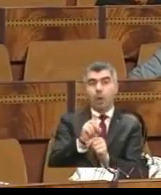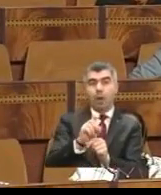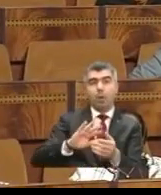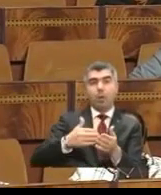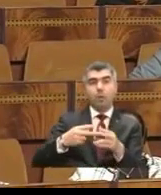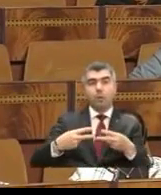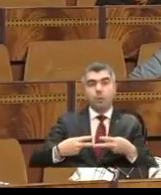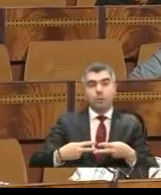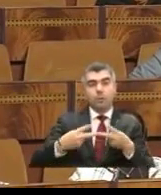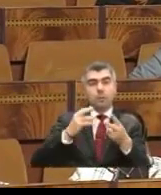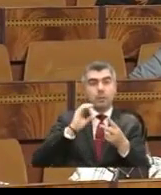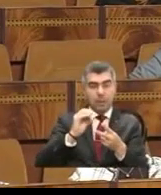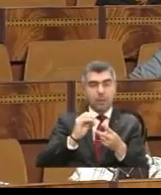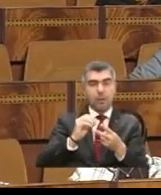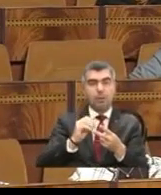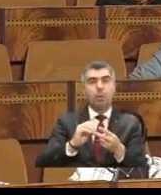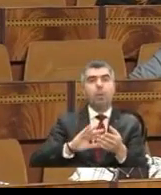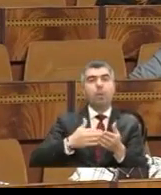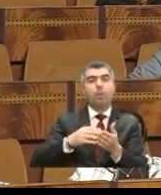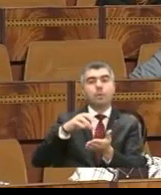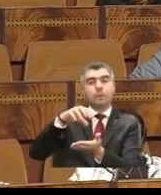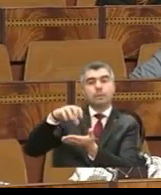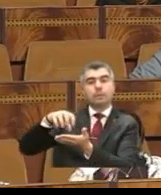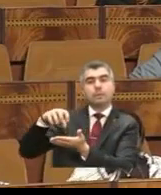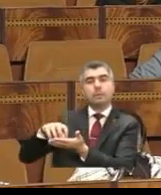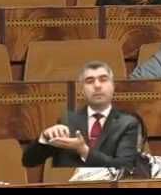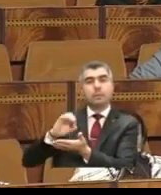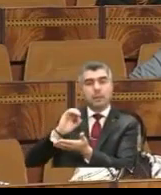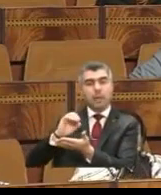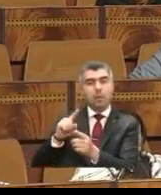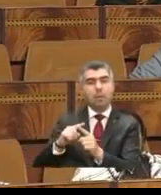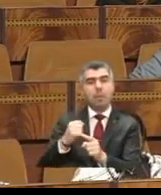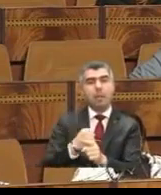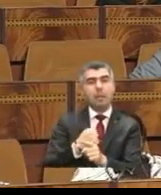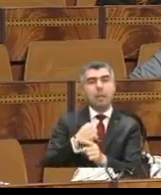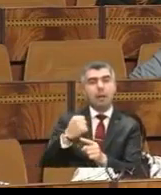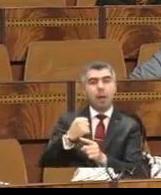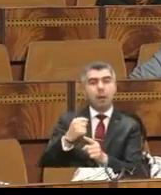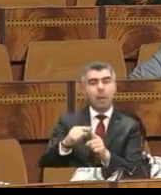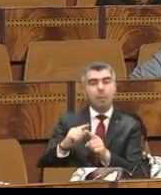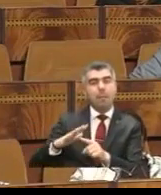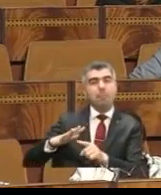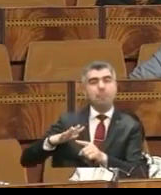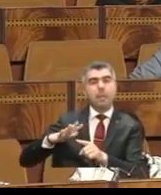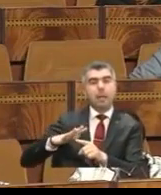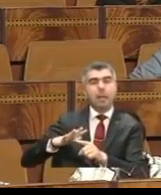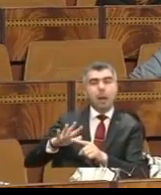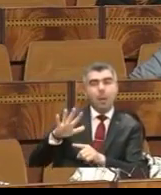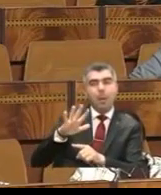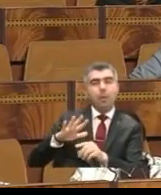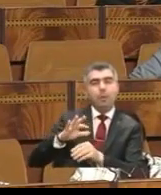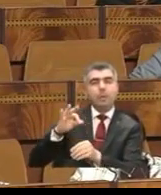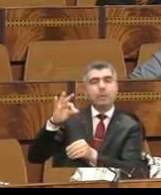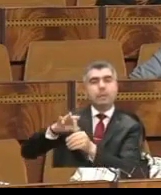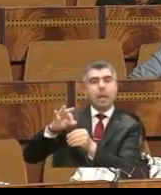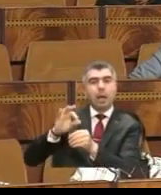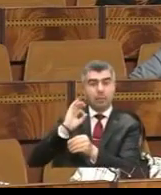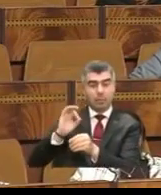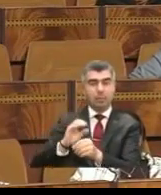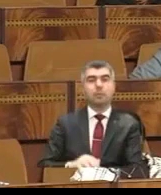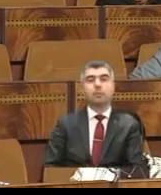ترتبط بالتواجد الإقليمي والدفاع ديالنا على قضايا الإقليمية في الدائرة الانتخابية ديالنا،